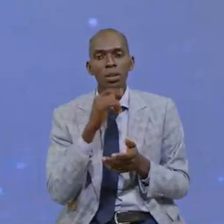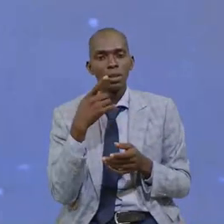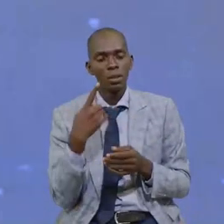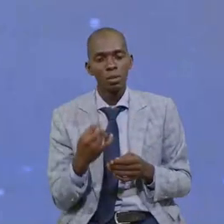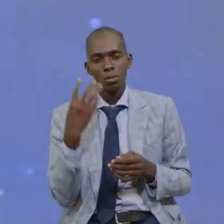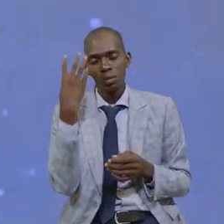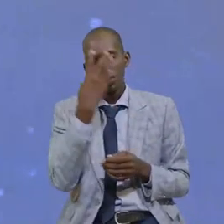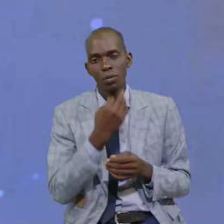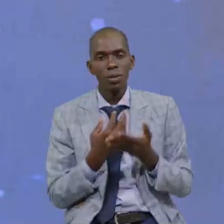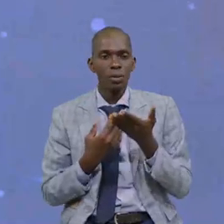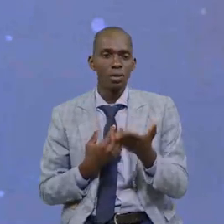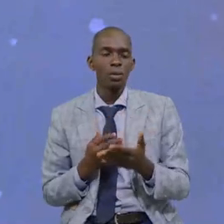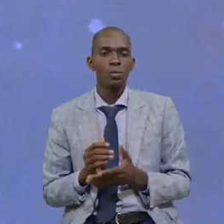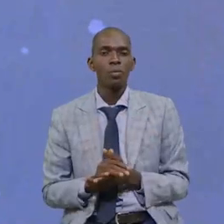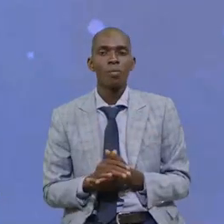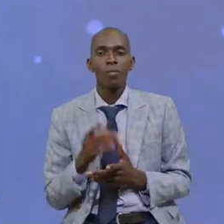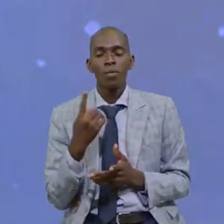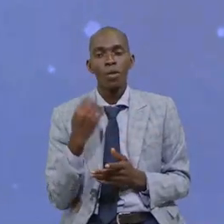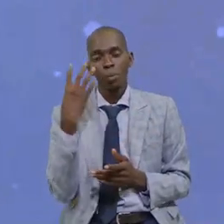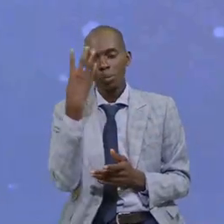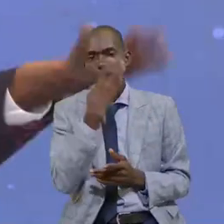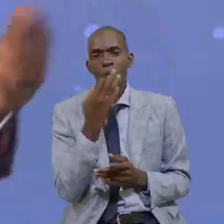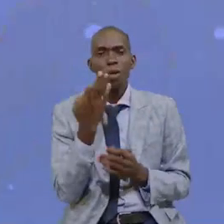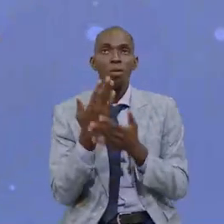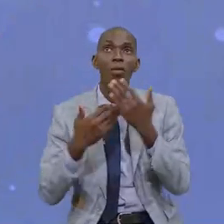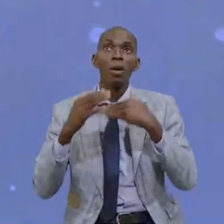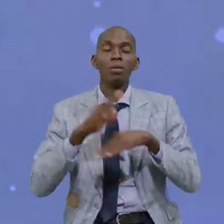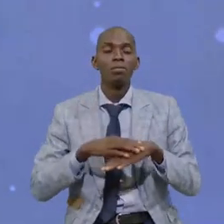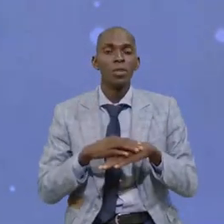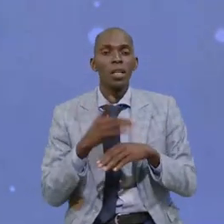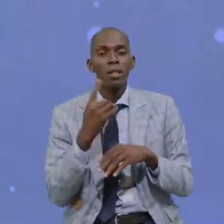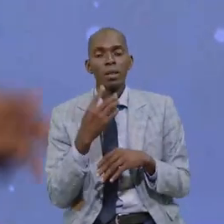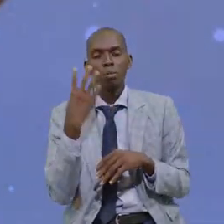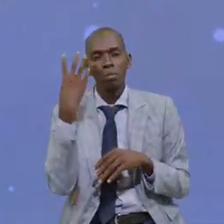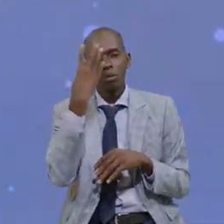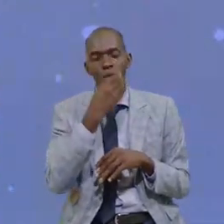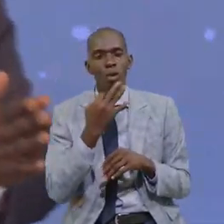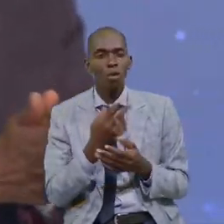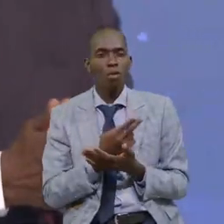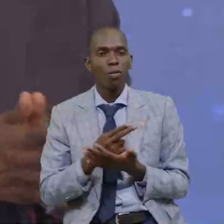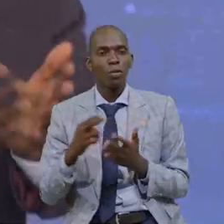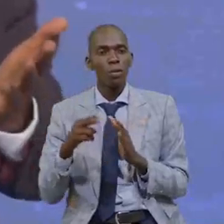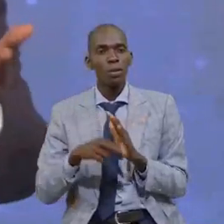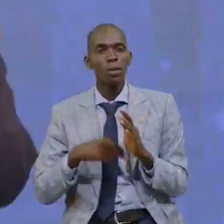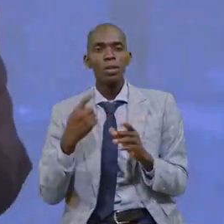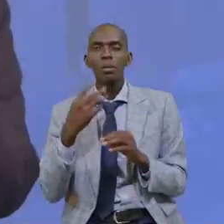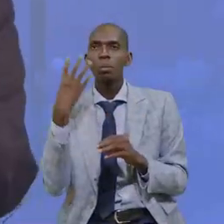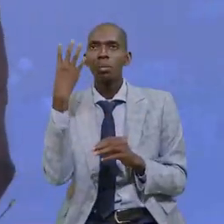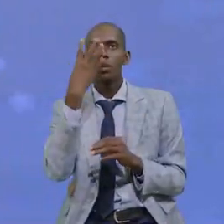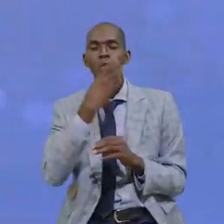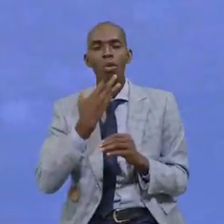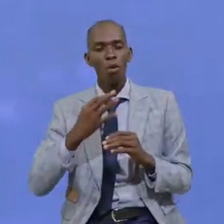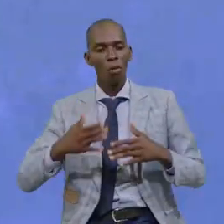beauté emballée, la beauté du ciel, la beauté de la sainteté, la